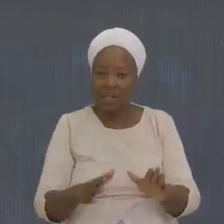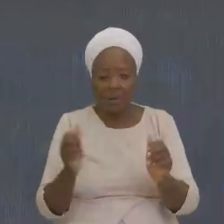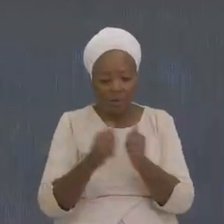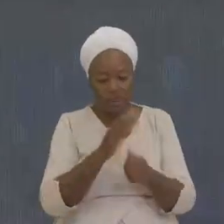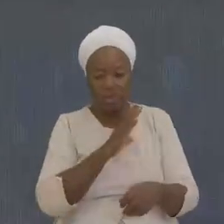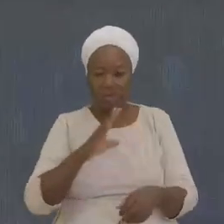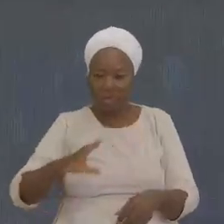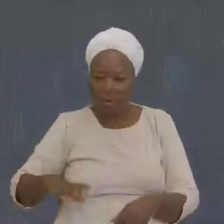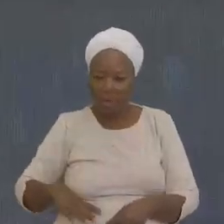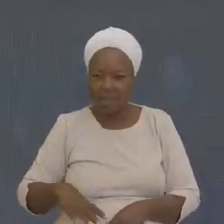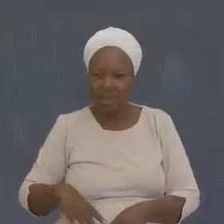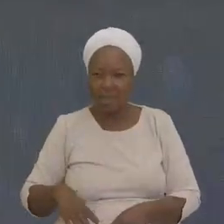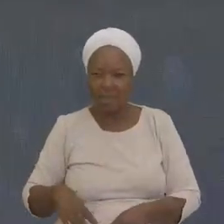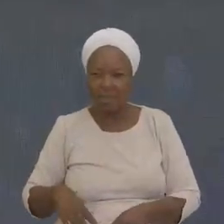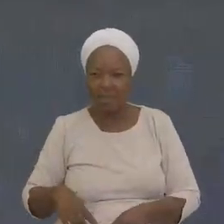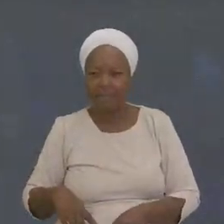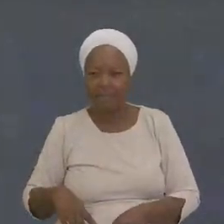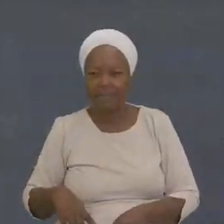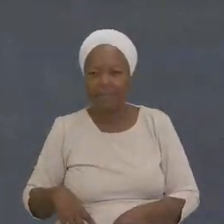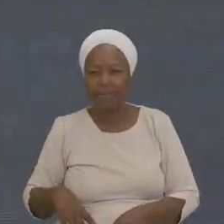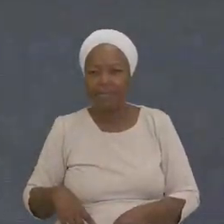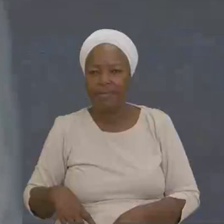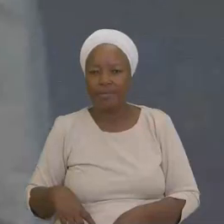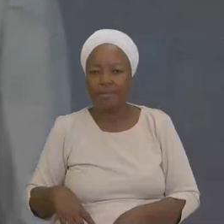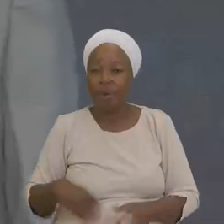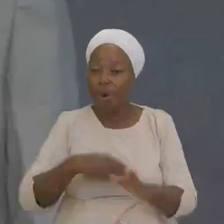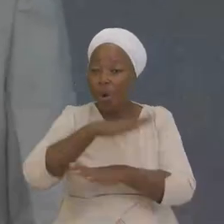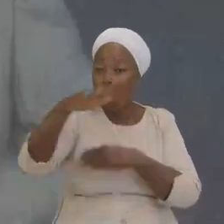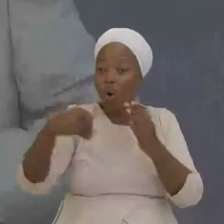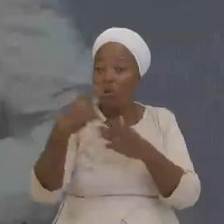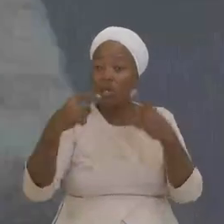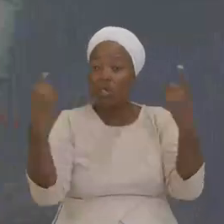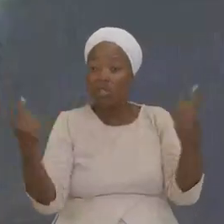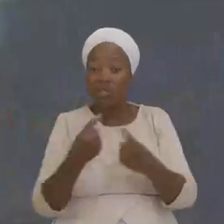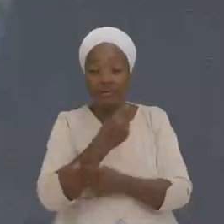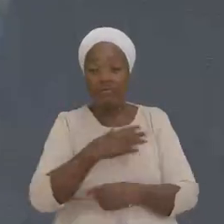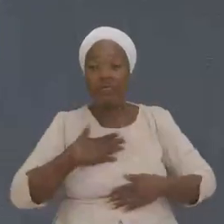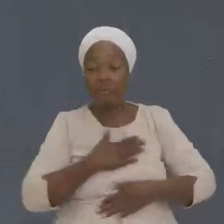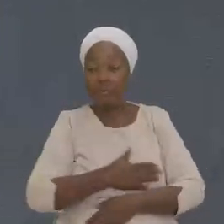tout c'est très négatif. S'ils sont morts avec Christ,